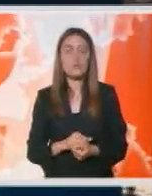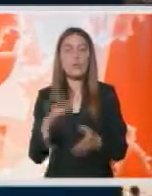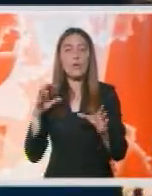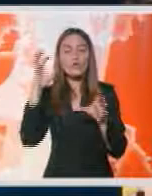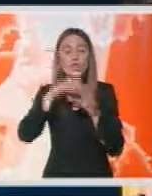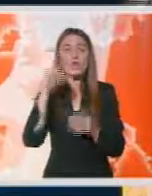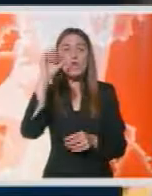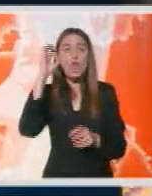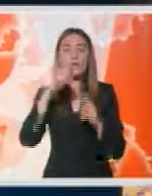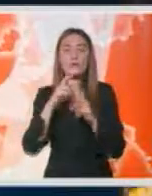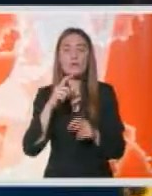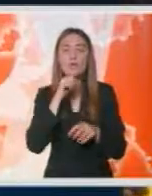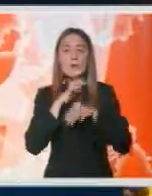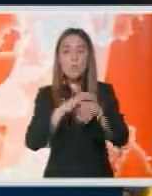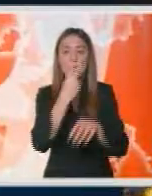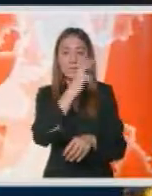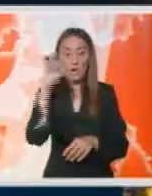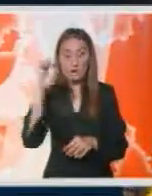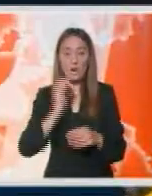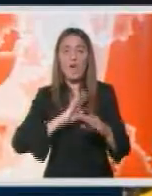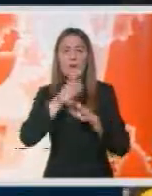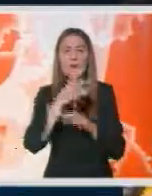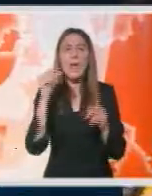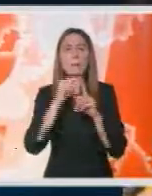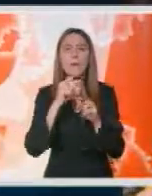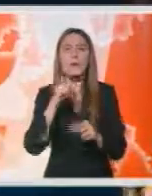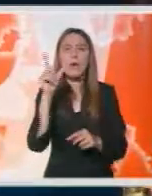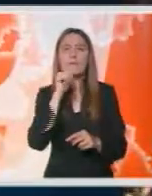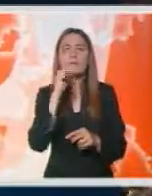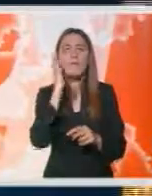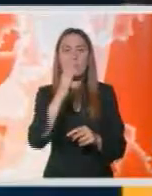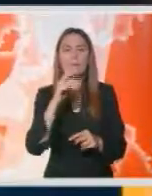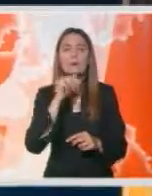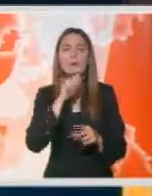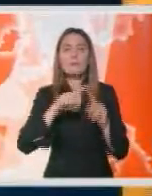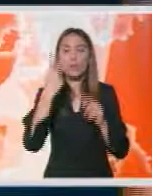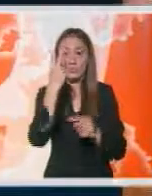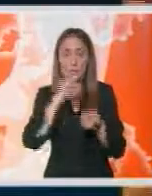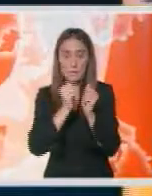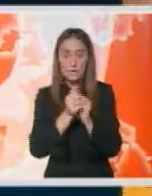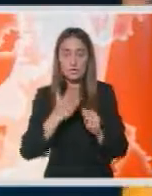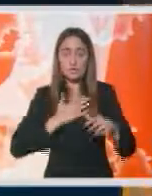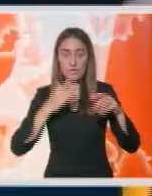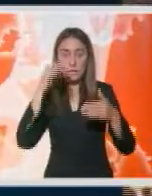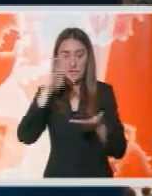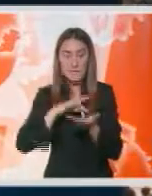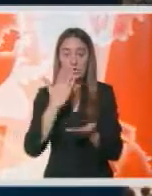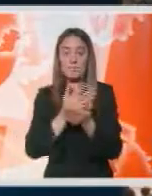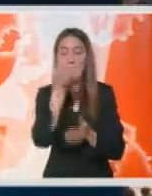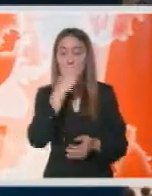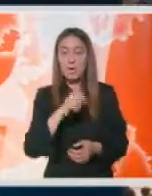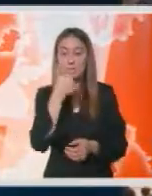Košarkaši Los Angeles Lakersa poveli su sa 2-0 u finalu play-offa zapada NBA lige, pošto su u drugom meču u svom Staples centru bili bolji od